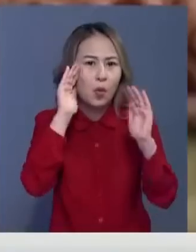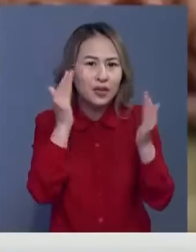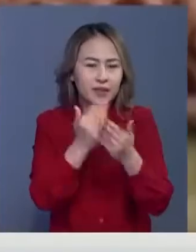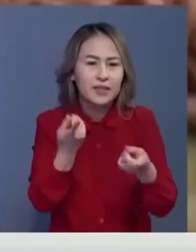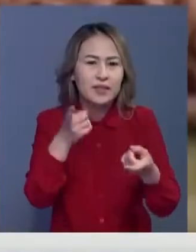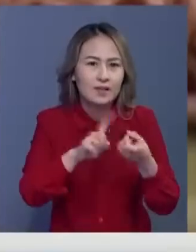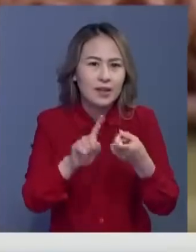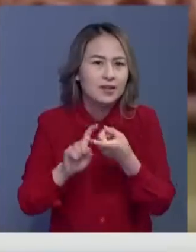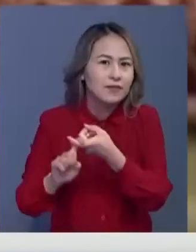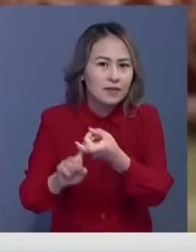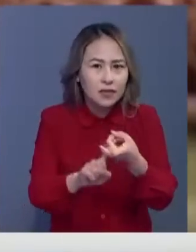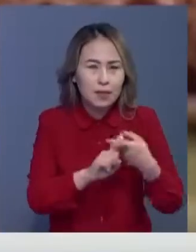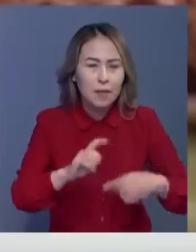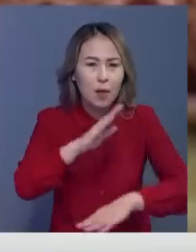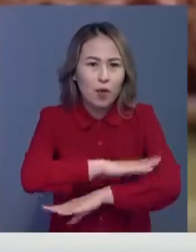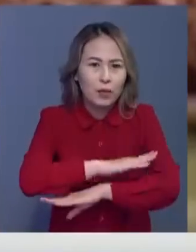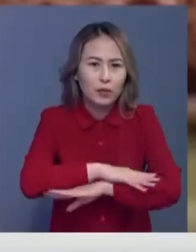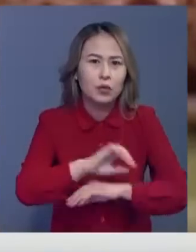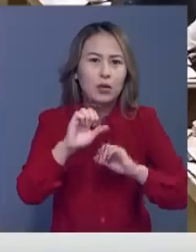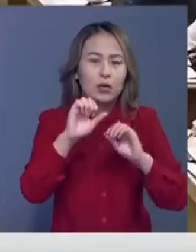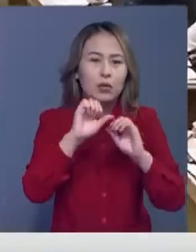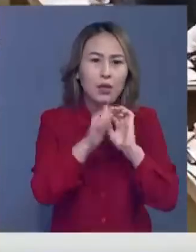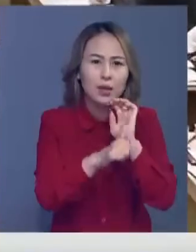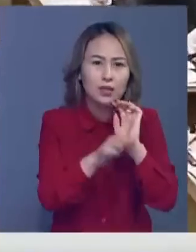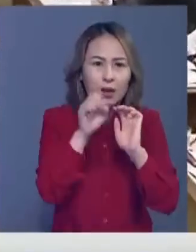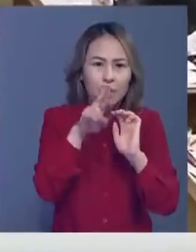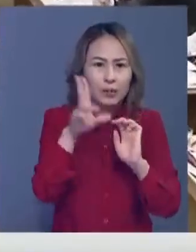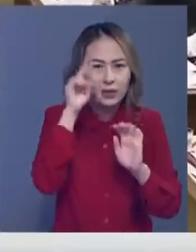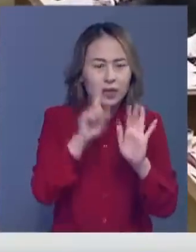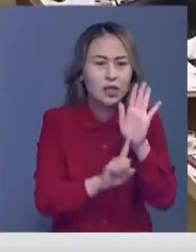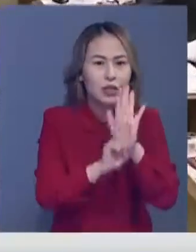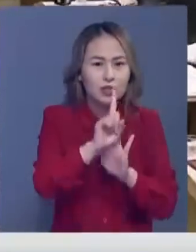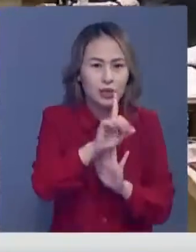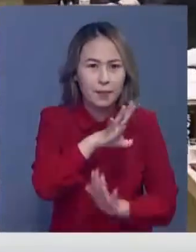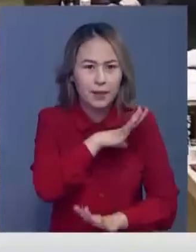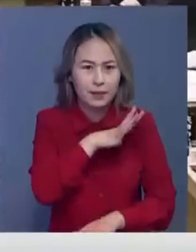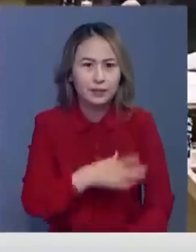байланысты төтенше жағдай режимін бүкіл ел аумағында сәуірдің 16-сы күні енгізді.